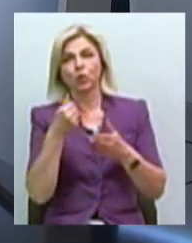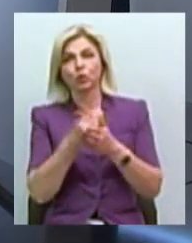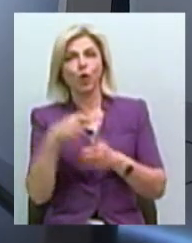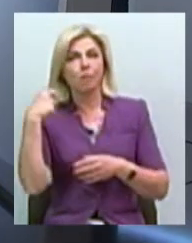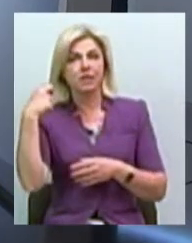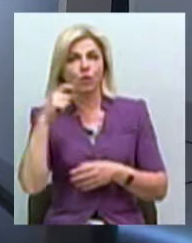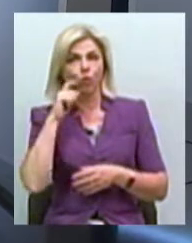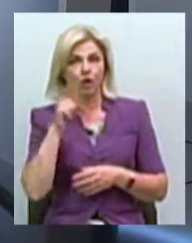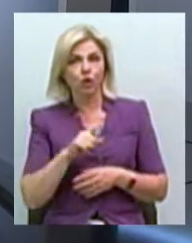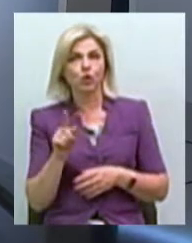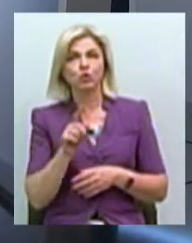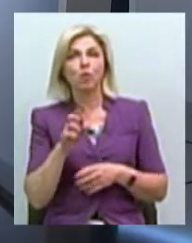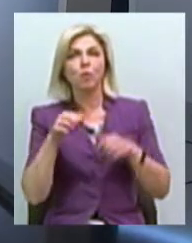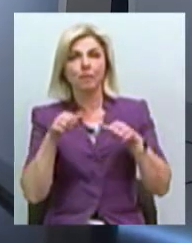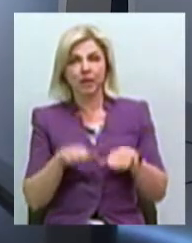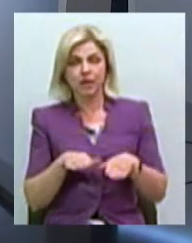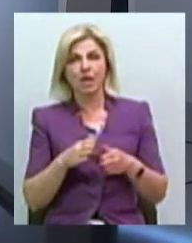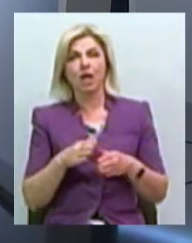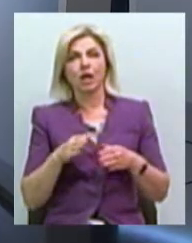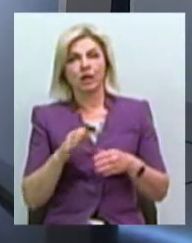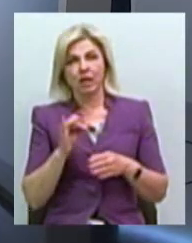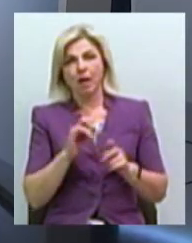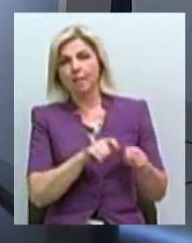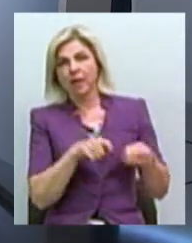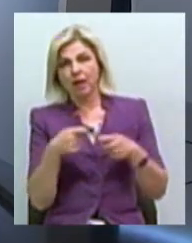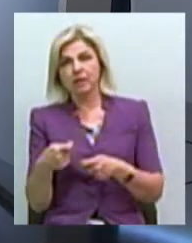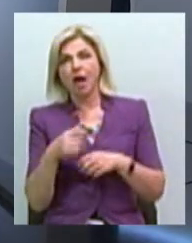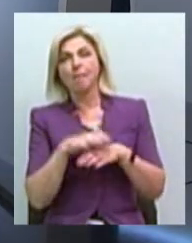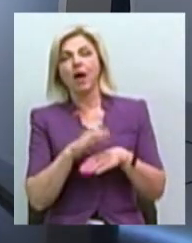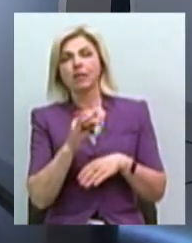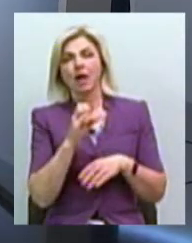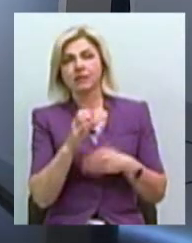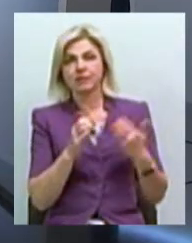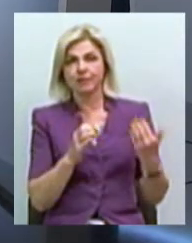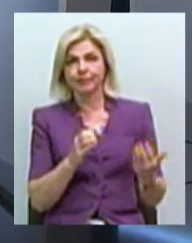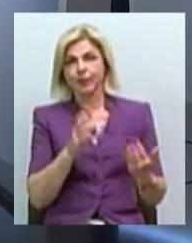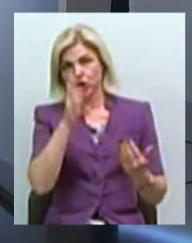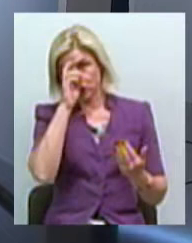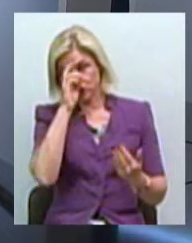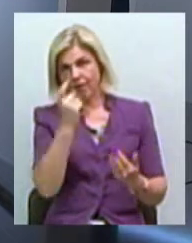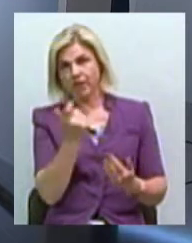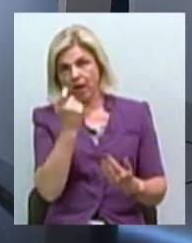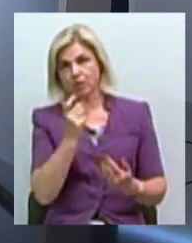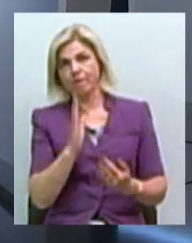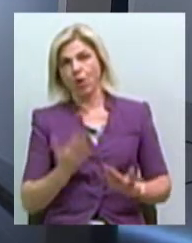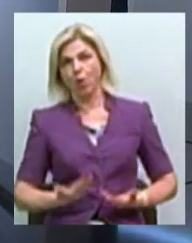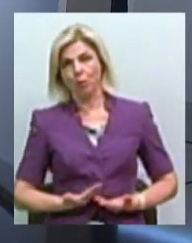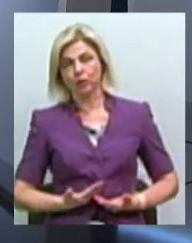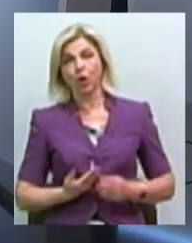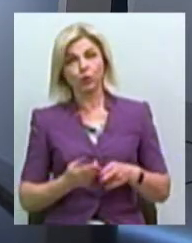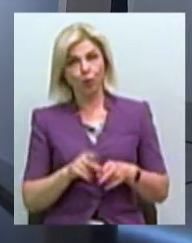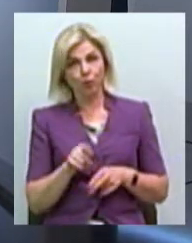України з тим, щоб прийняти політичне рішення і передати з балансу з державної власності в комунальну. А тому